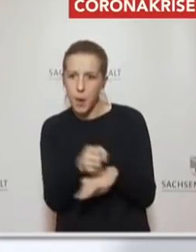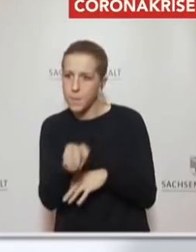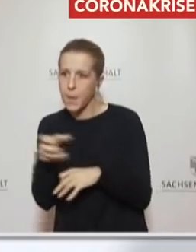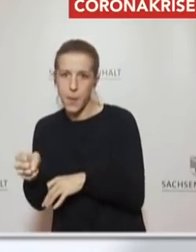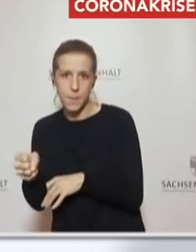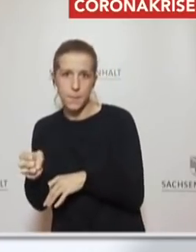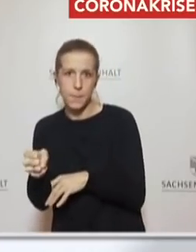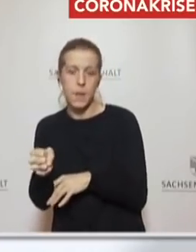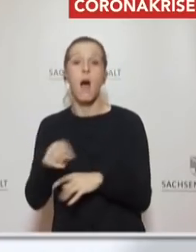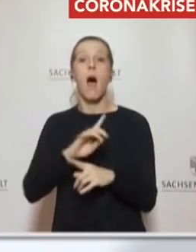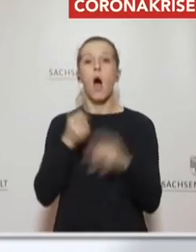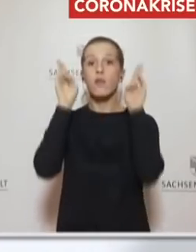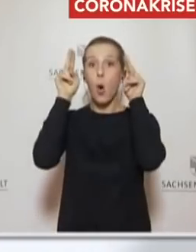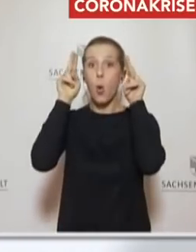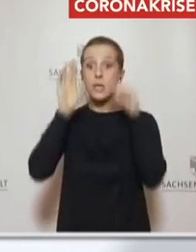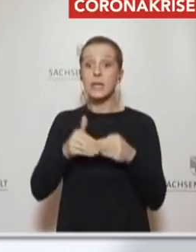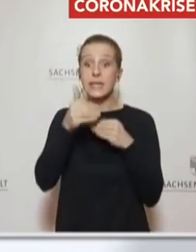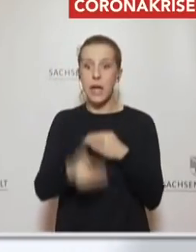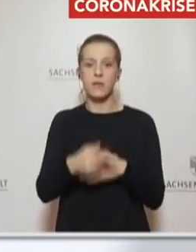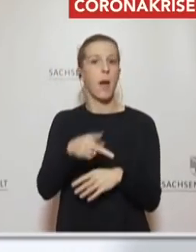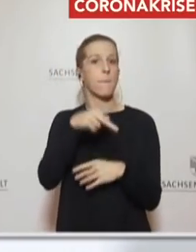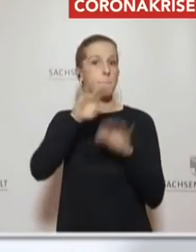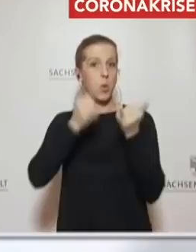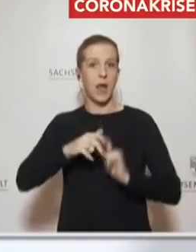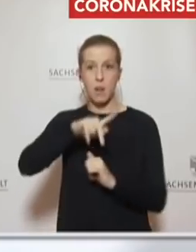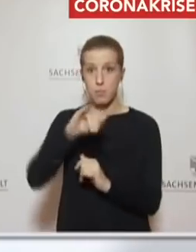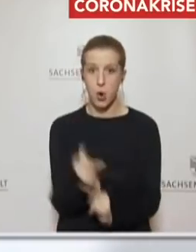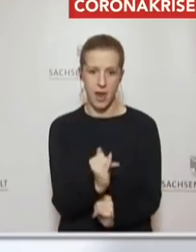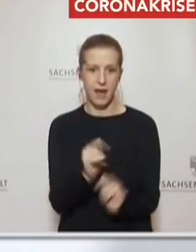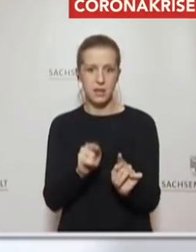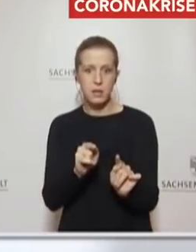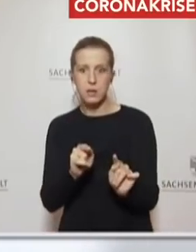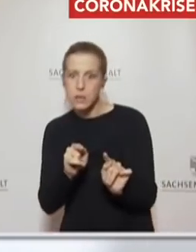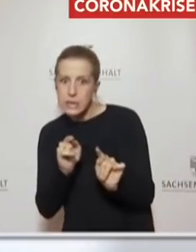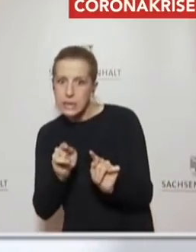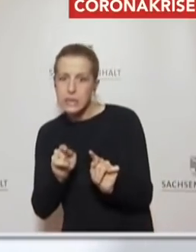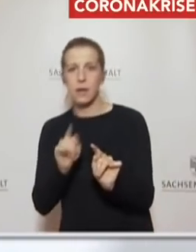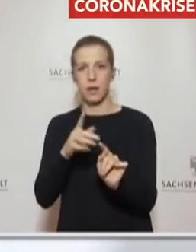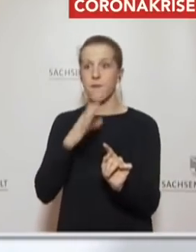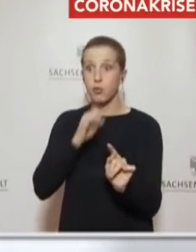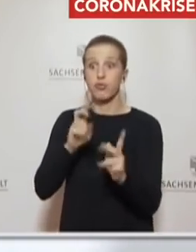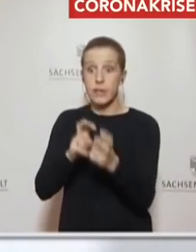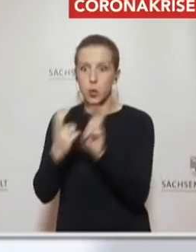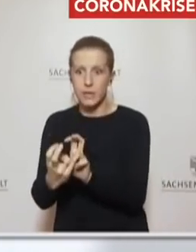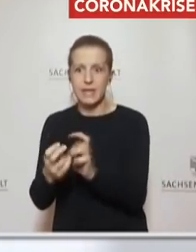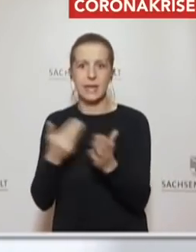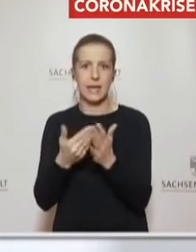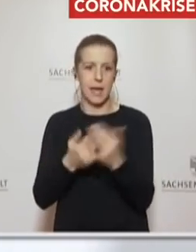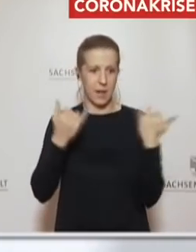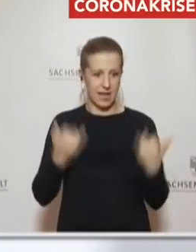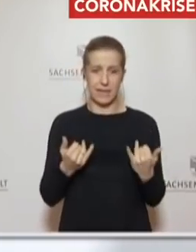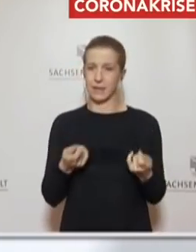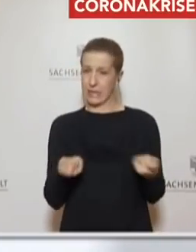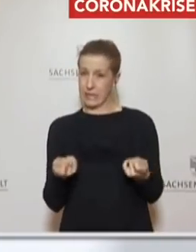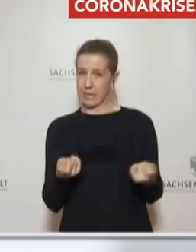Ostern haben wir ja einen Anreiz, sich sozusagen nicht nur anzustrengen an der einen Stelle, was Ideen anbelangt im kommunalen Bereich